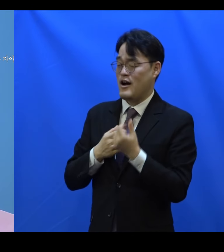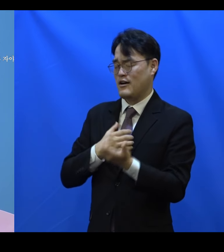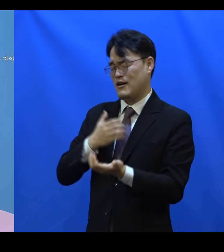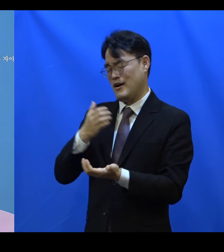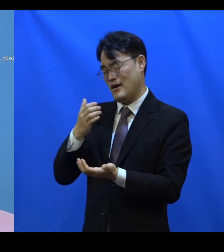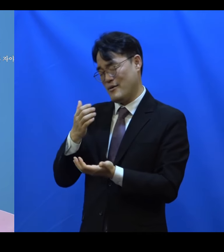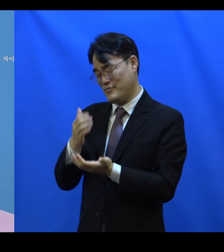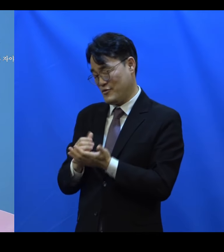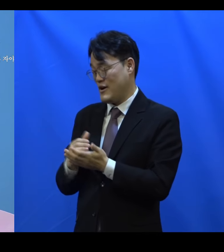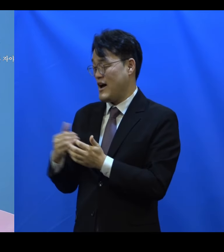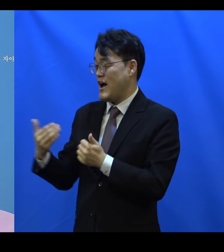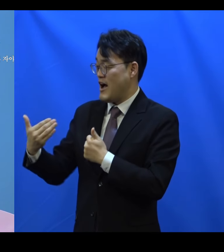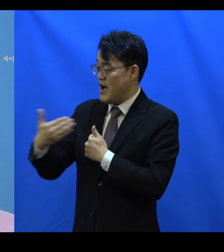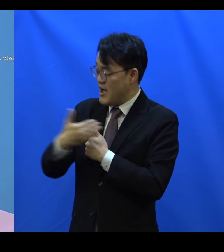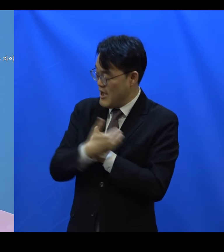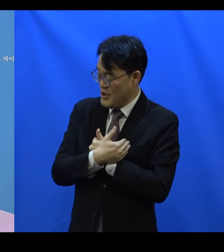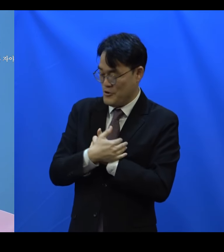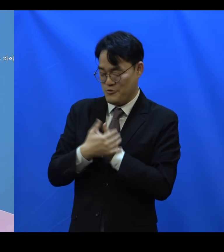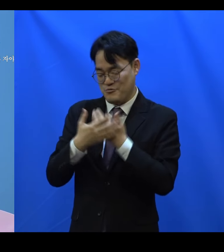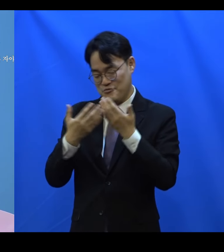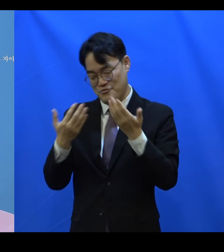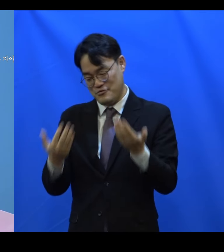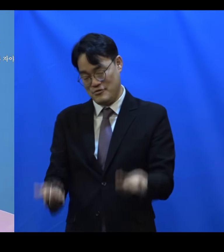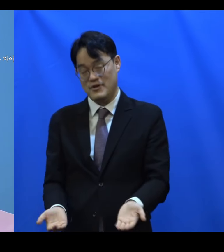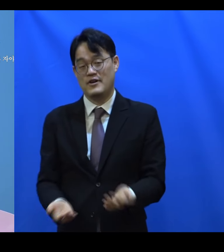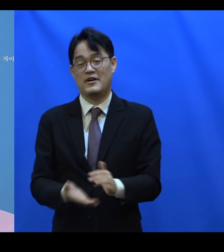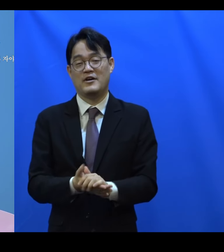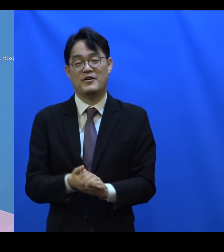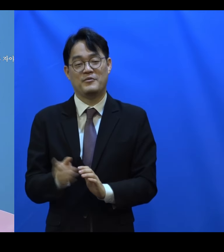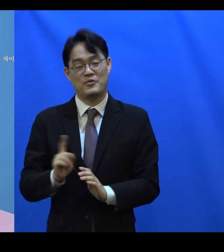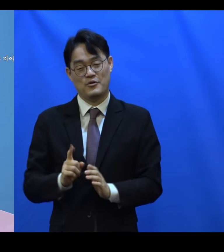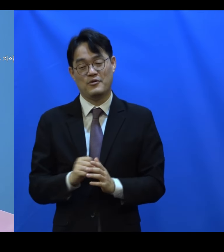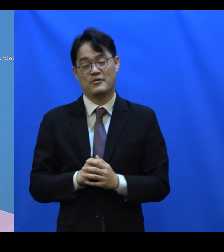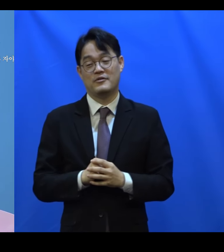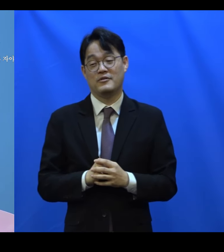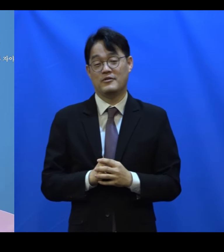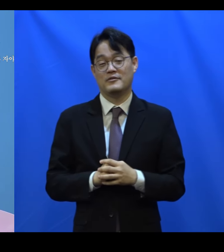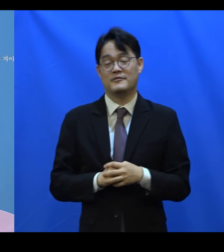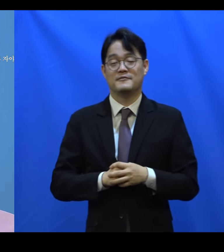안기고, 쉬고, 막 이런 것들이 막 엉켜 있는 거예요.